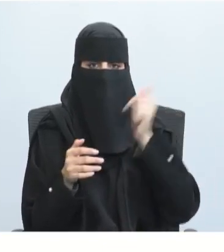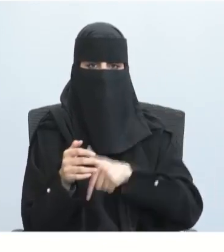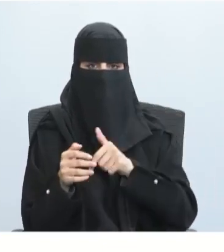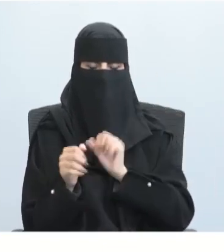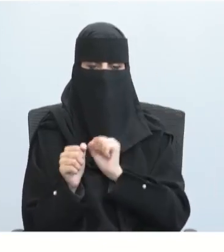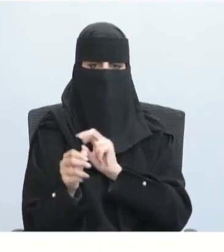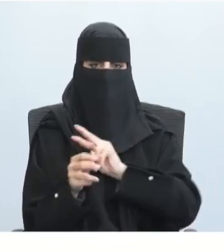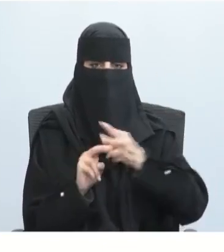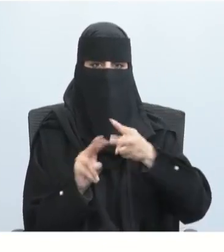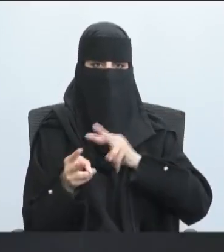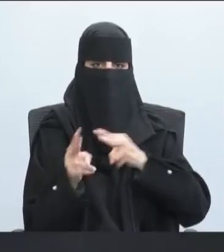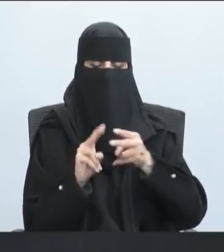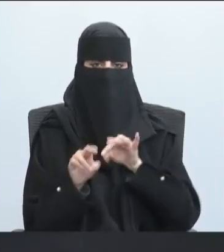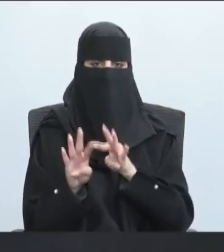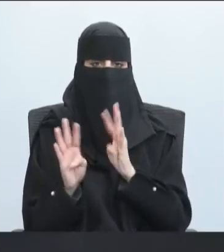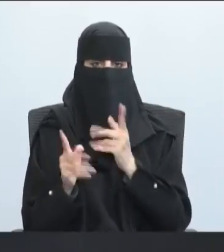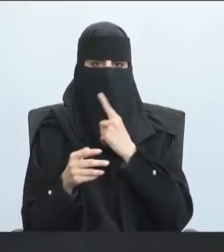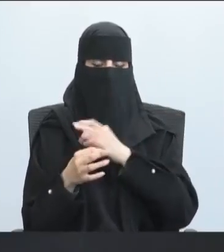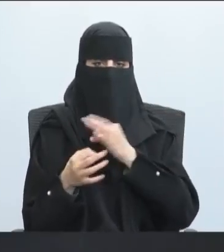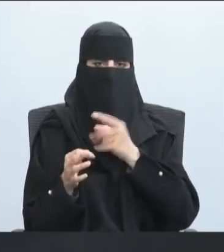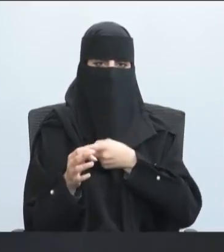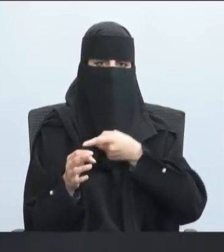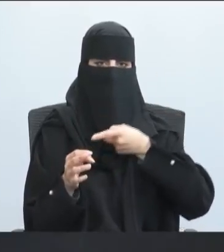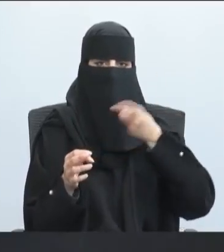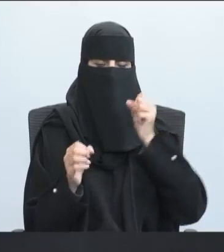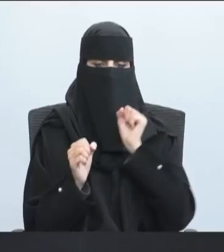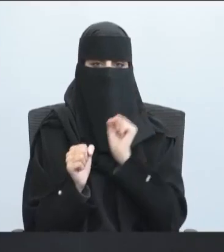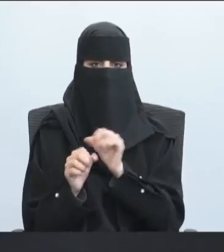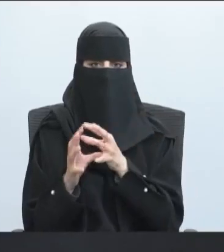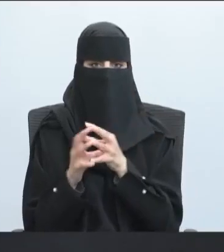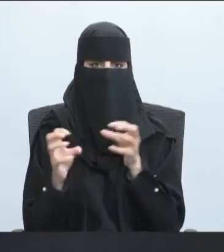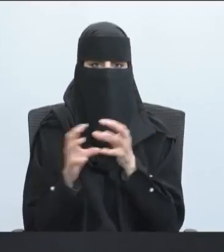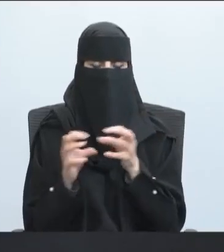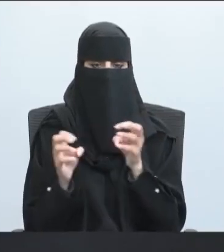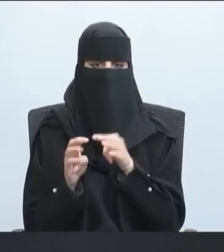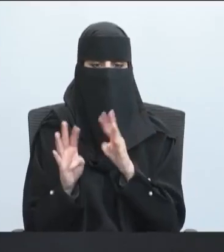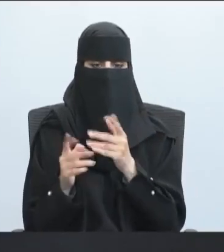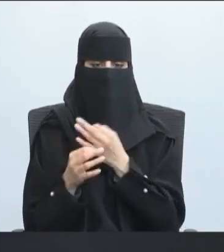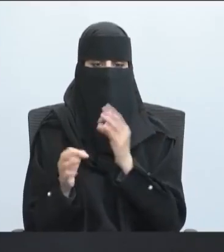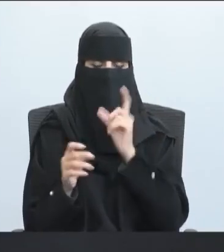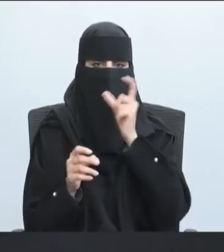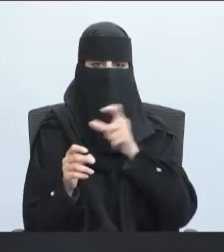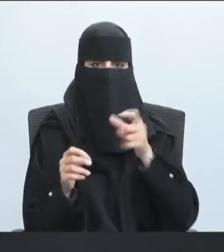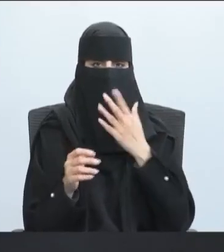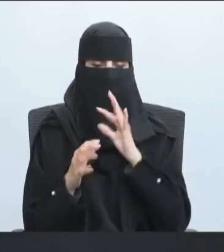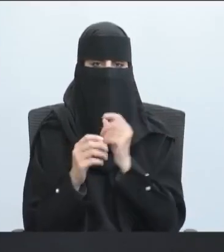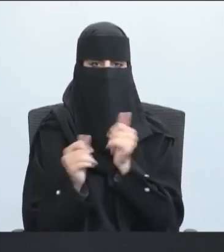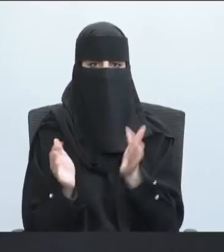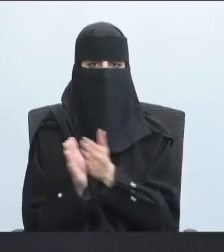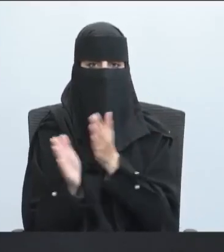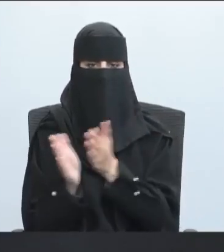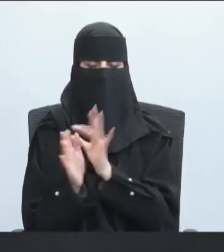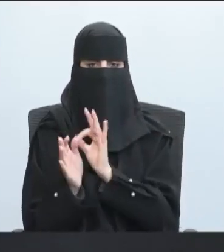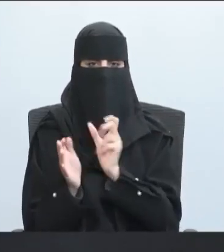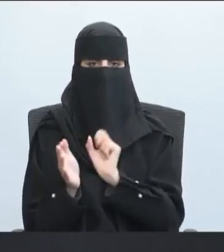يكون الاختلاف في ما بيننا هو الاحتياج الفعلي فبمعنى قد يستطيع شخص ادخار المبلغ لان ليس له